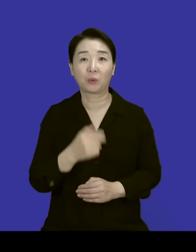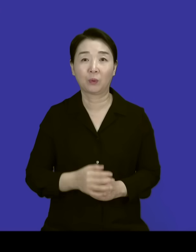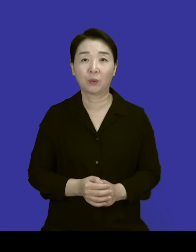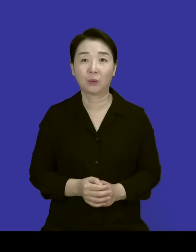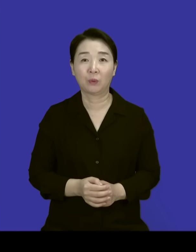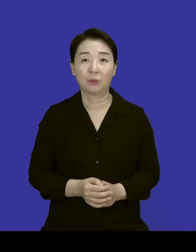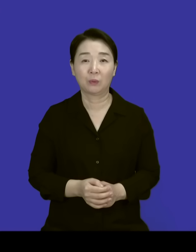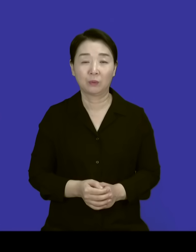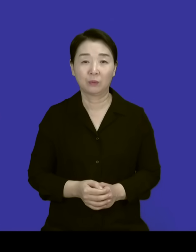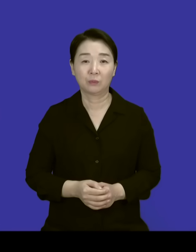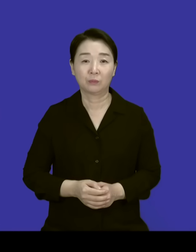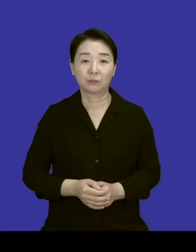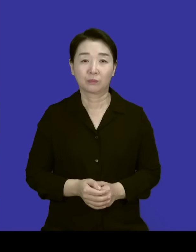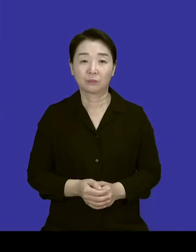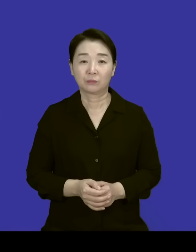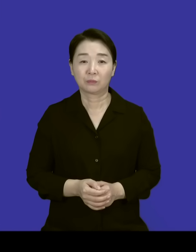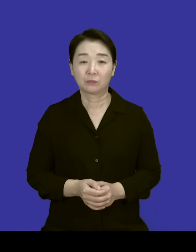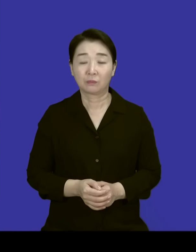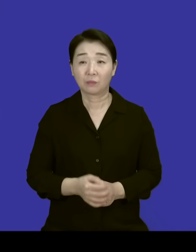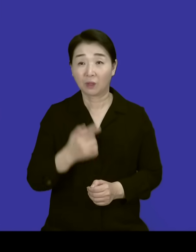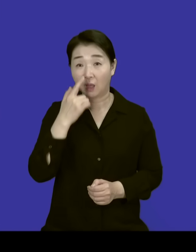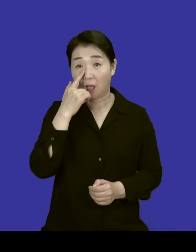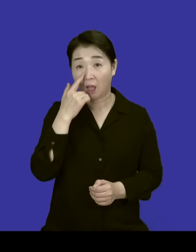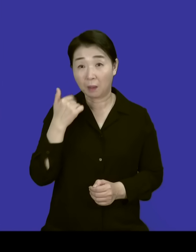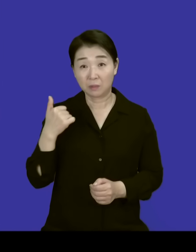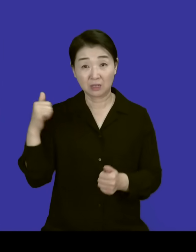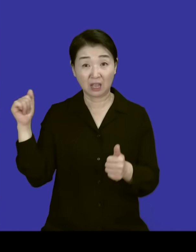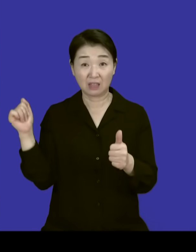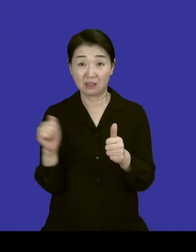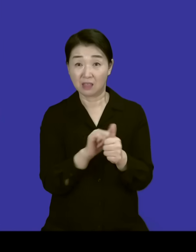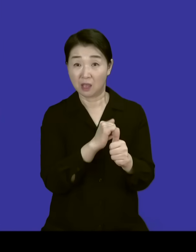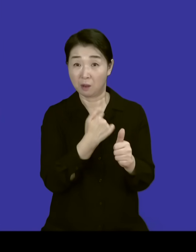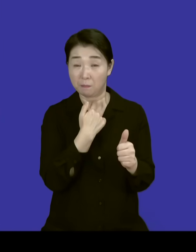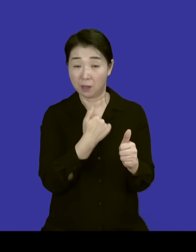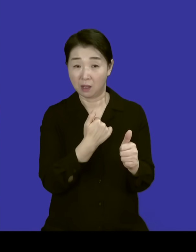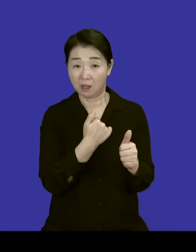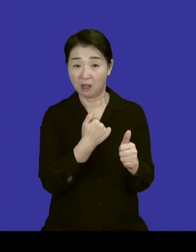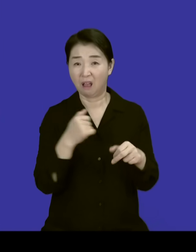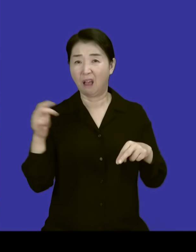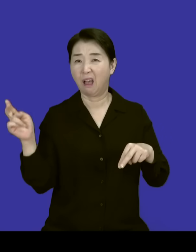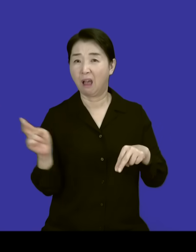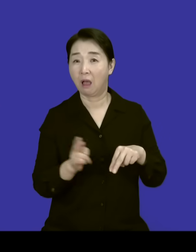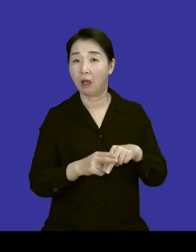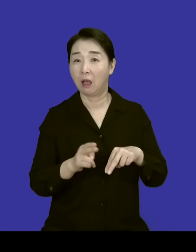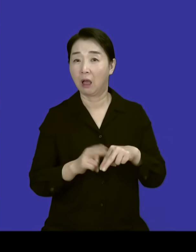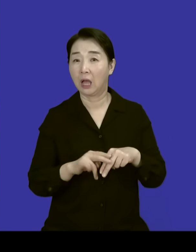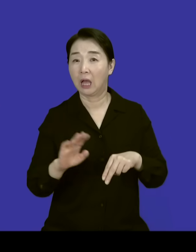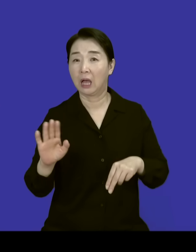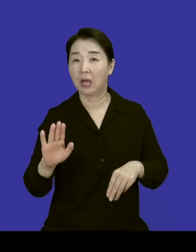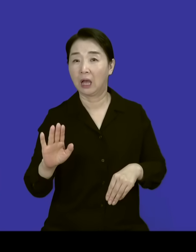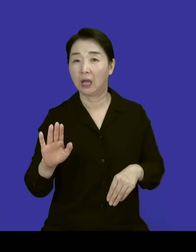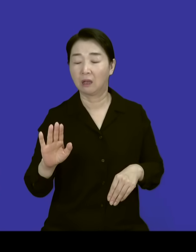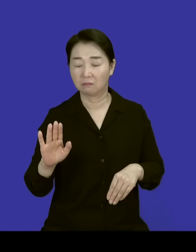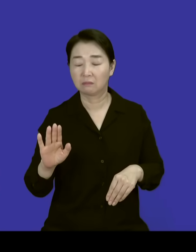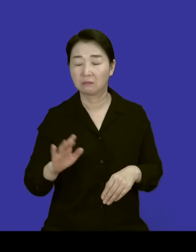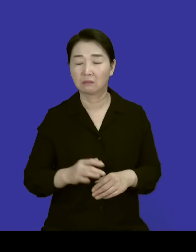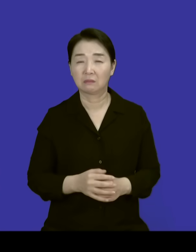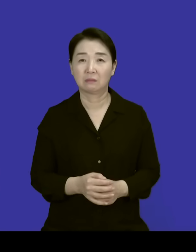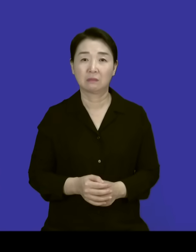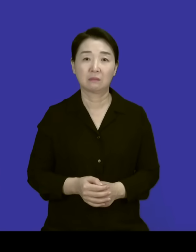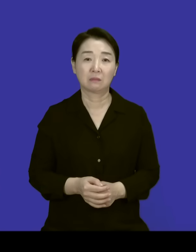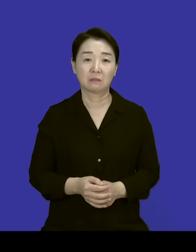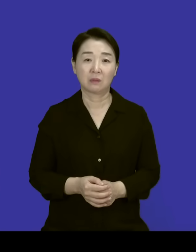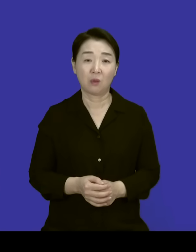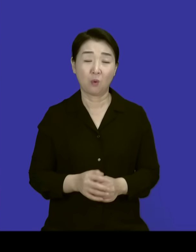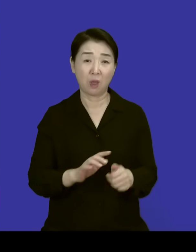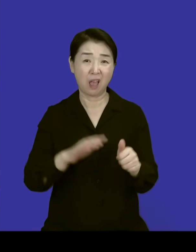이제 보내다가 이렇게 된 거죠. 아버지한테 맞기도 많이 맞았어요? 많이 맞은 정도가 아니죠. 아, 그래요? 네, 그럼요. 흔히 우리가 만난